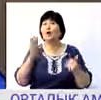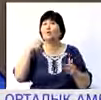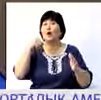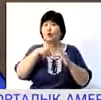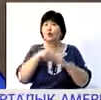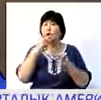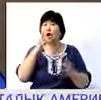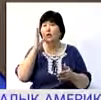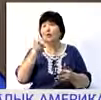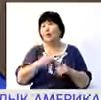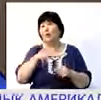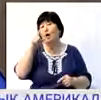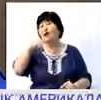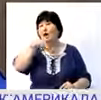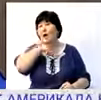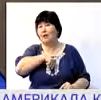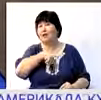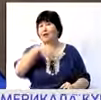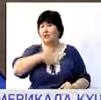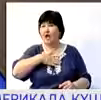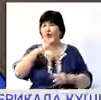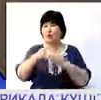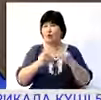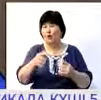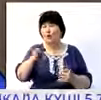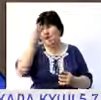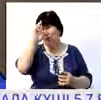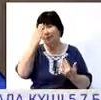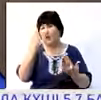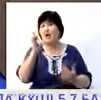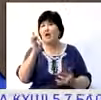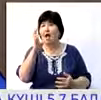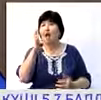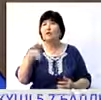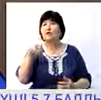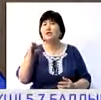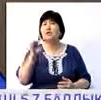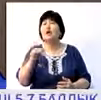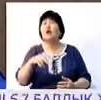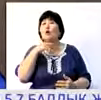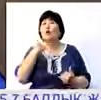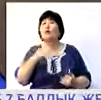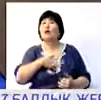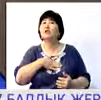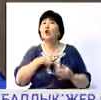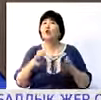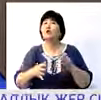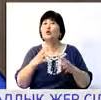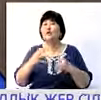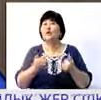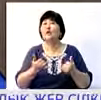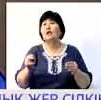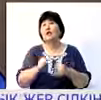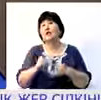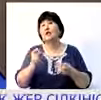қарайтын болсақ, онда адамның ішкі жан дүниесін, оның мемлекеттік рәмізге дегенге құрметін, ішкі жан дүниесін тәрбиелеу арқылы біз жасауымыз